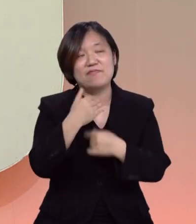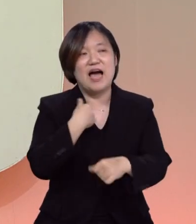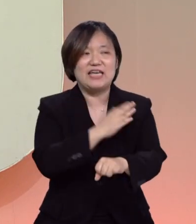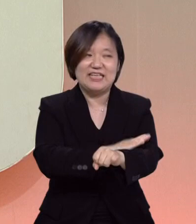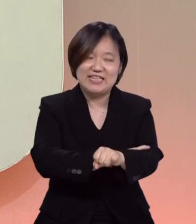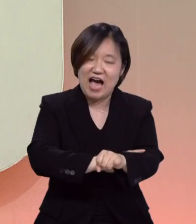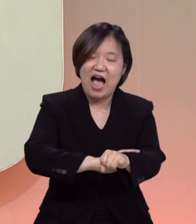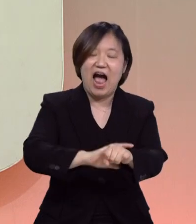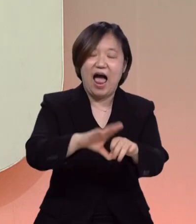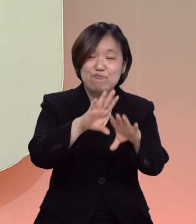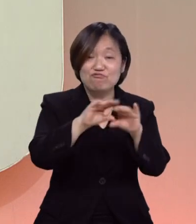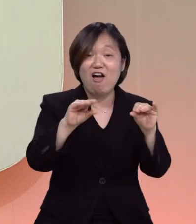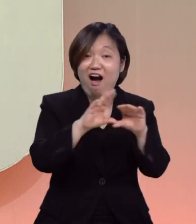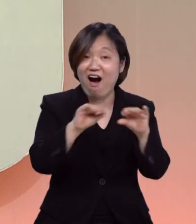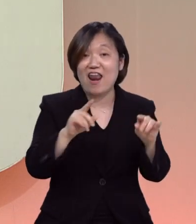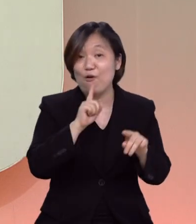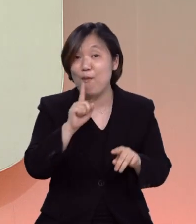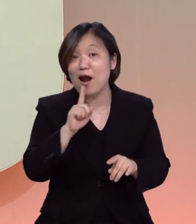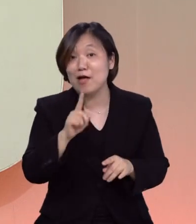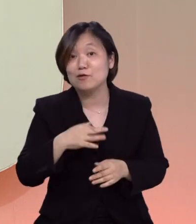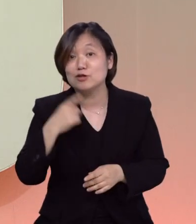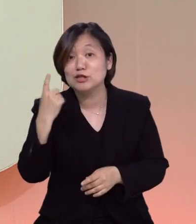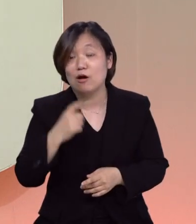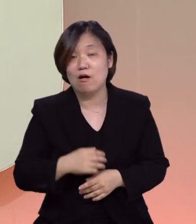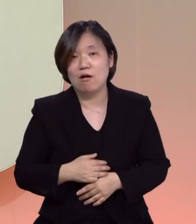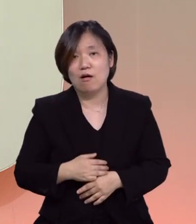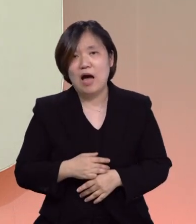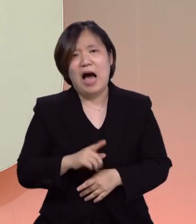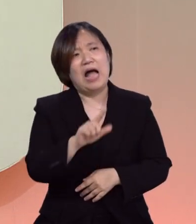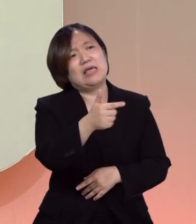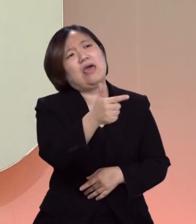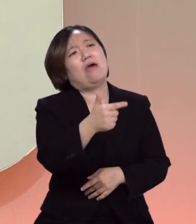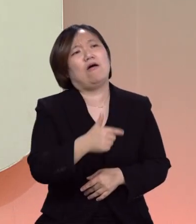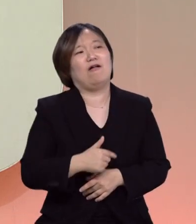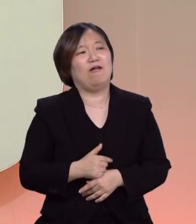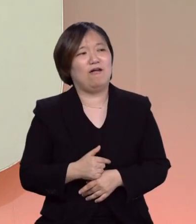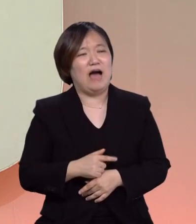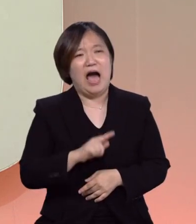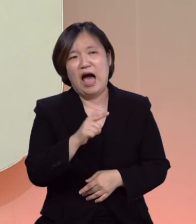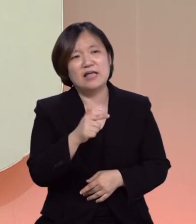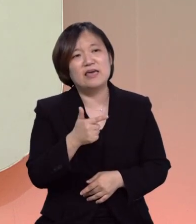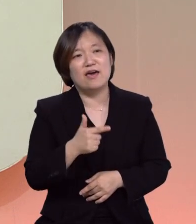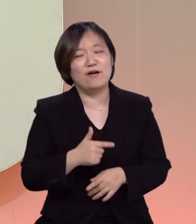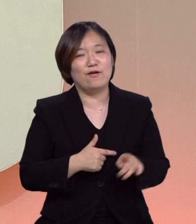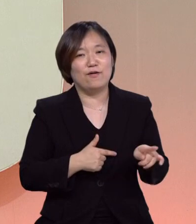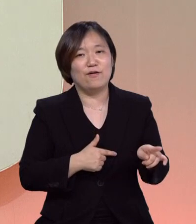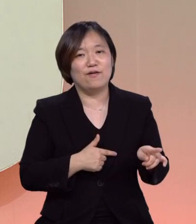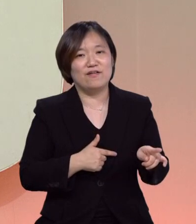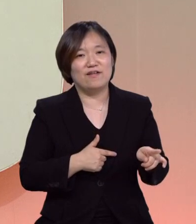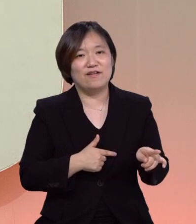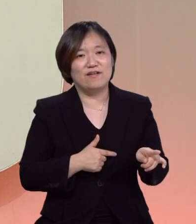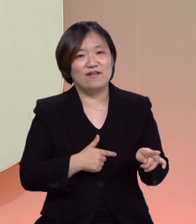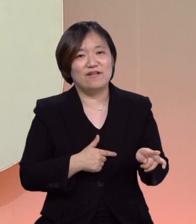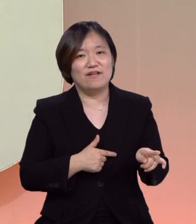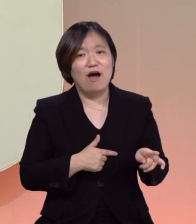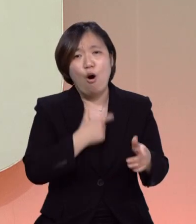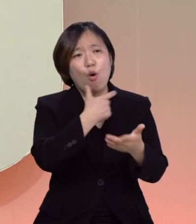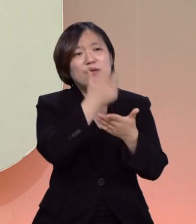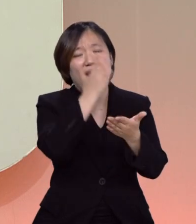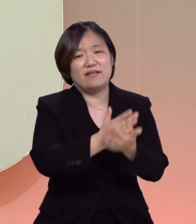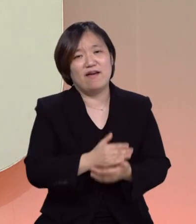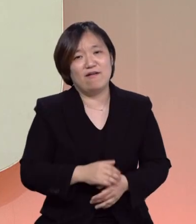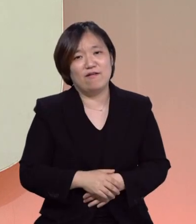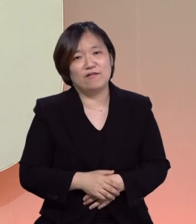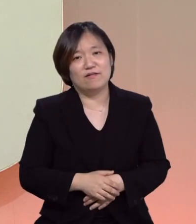들었어요 그때 제가 딱 부러지게 하는 말 속지 마세요 제가 겸손해서 하는 말이 아니라 속지 마세요 그 업 짓는